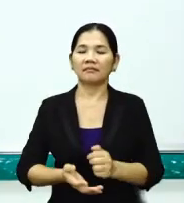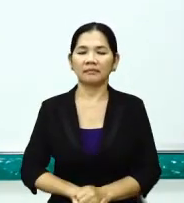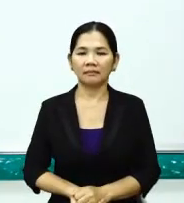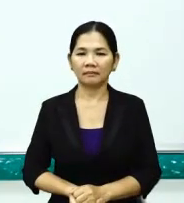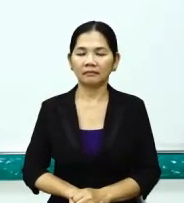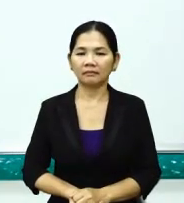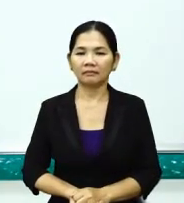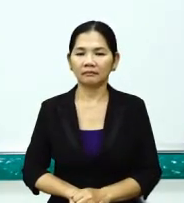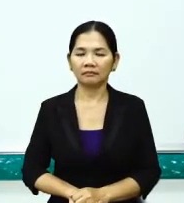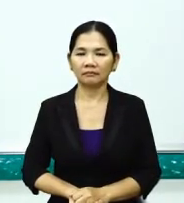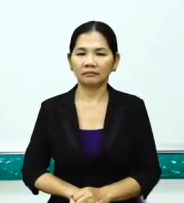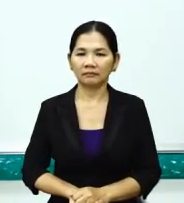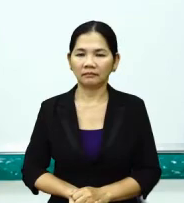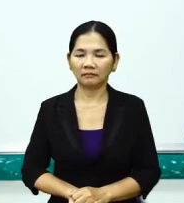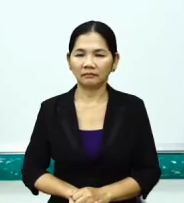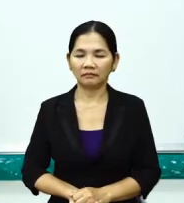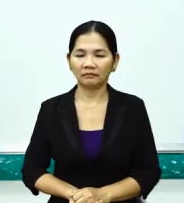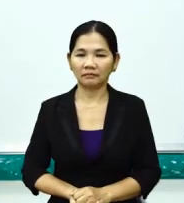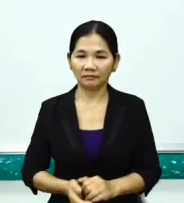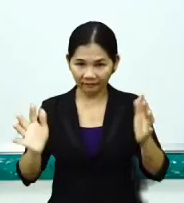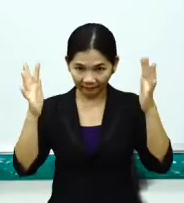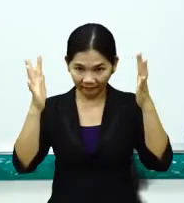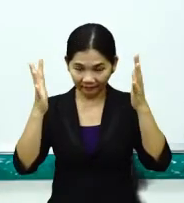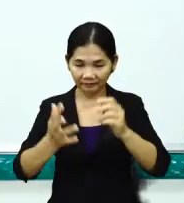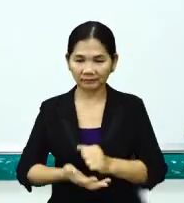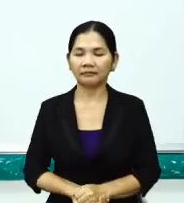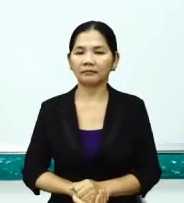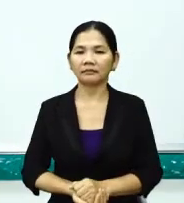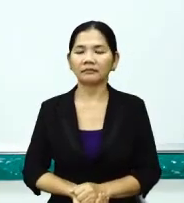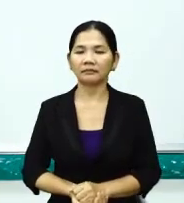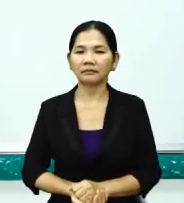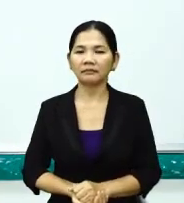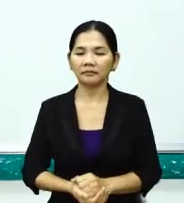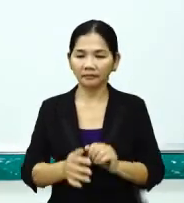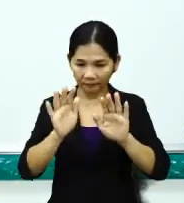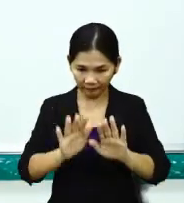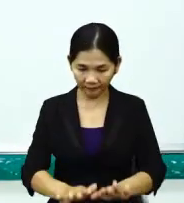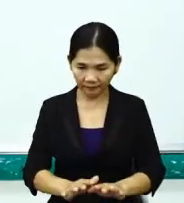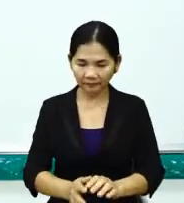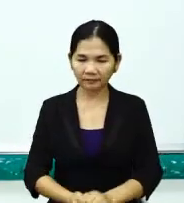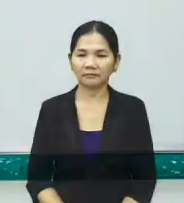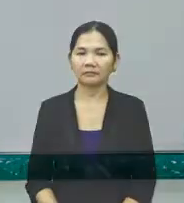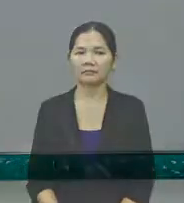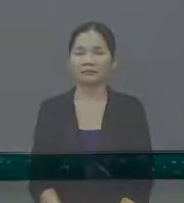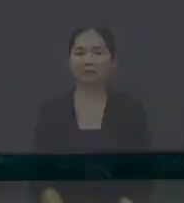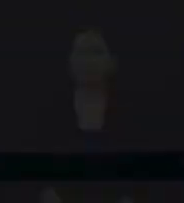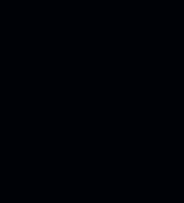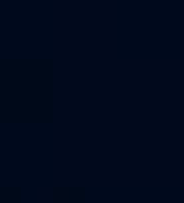sơ chà kẻ đạp bò sạp tớ chà con cô cho huynh ta